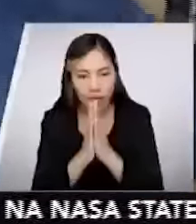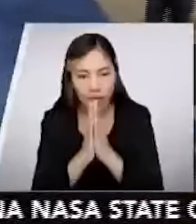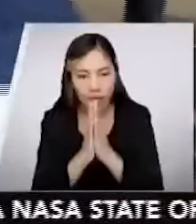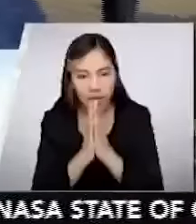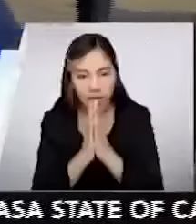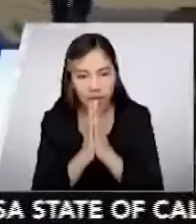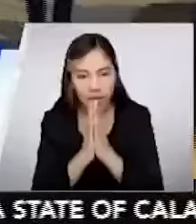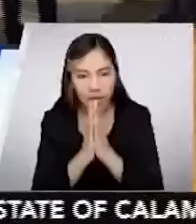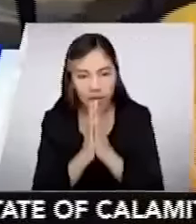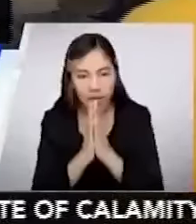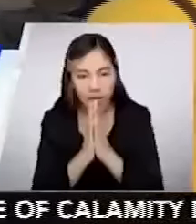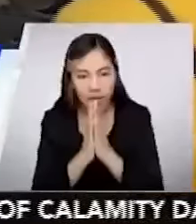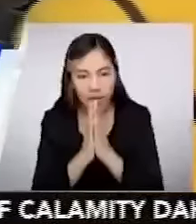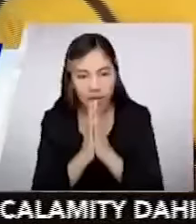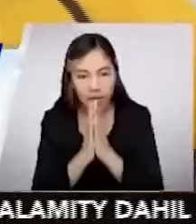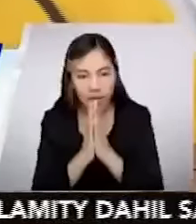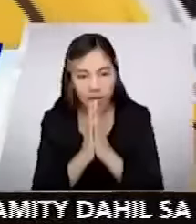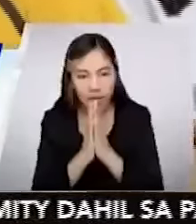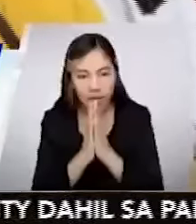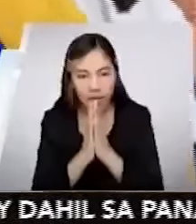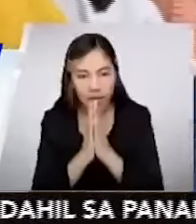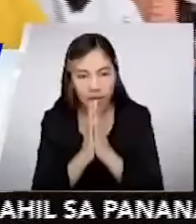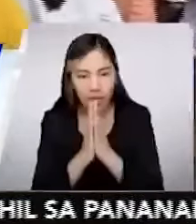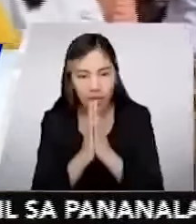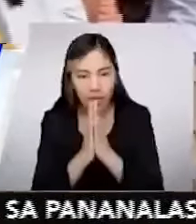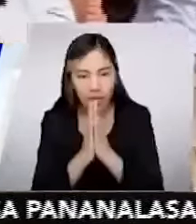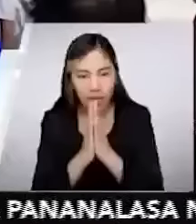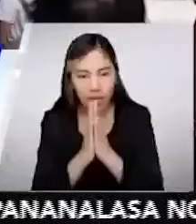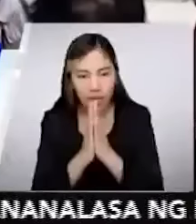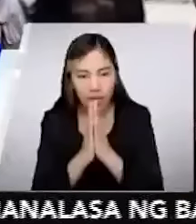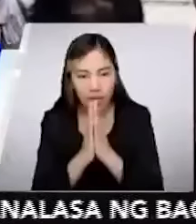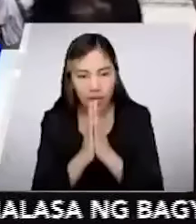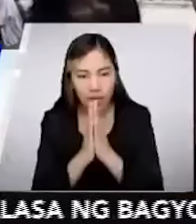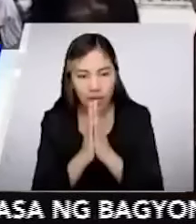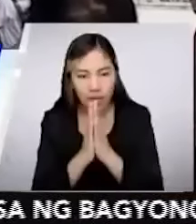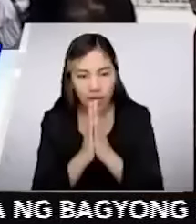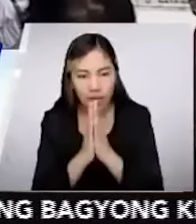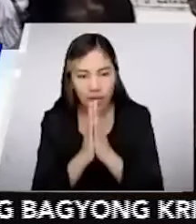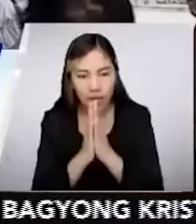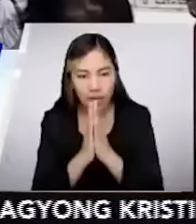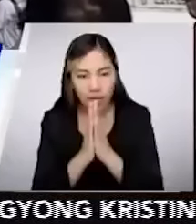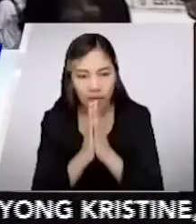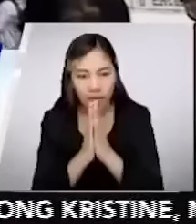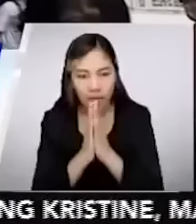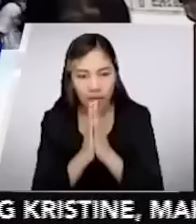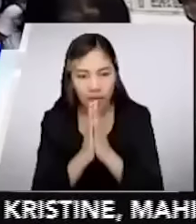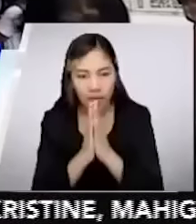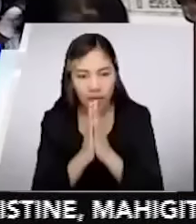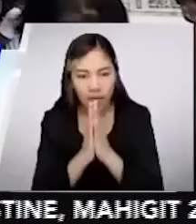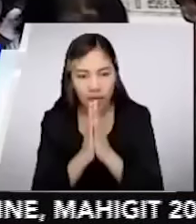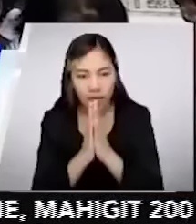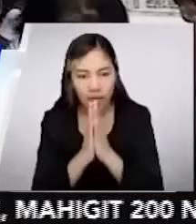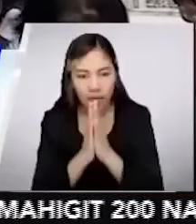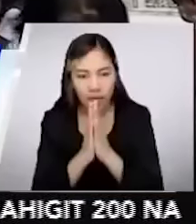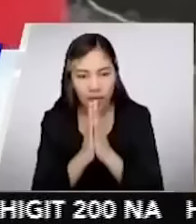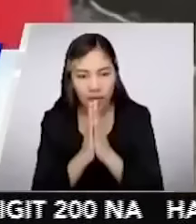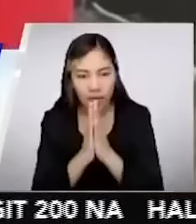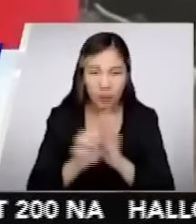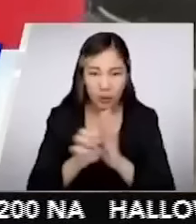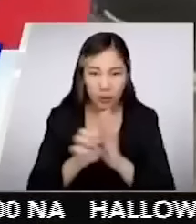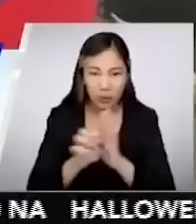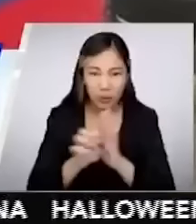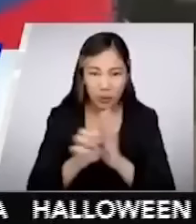Rafi, nagpaalala ang pamunuan ng Roman Catholic Cemetery dito sa Dagupan sa mga bibisita na huwag mag-iwan ng basura sa mga